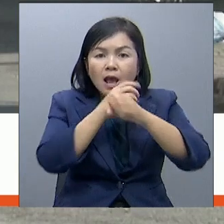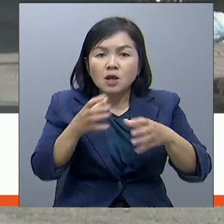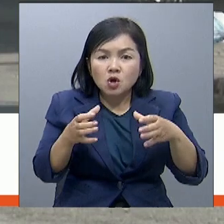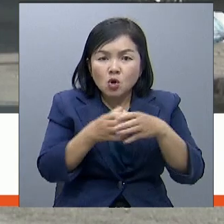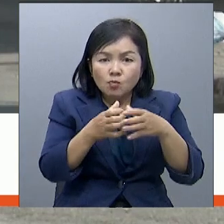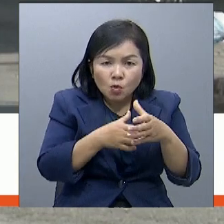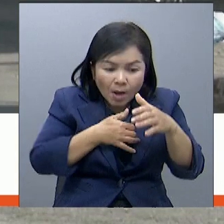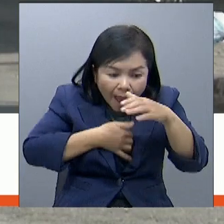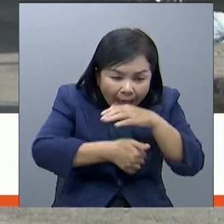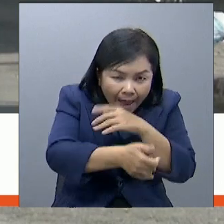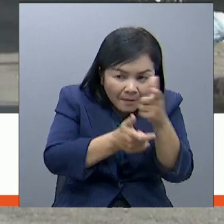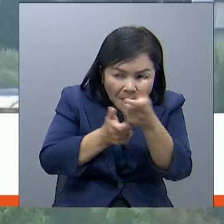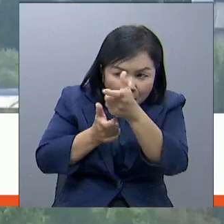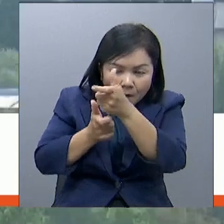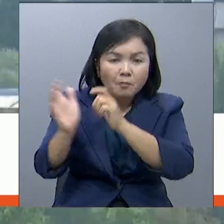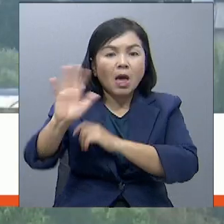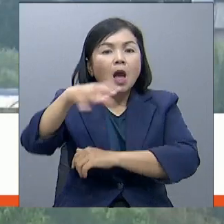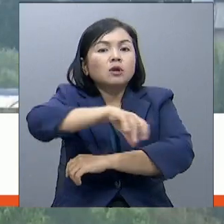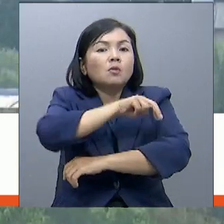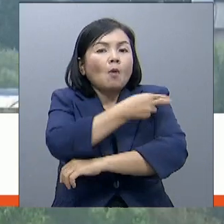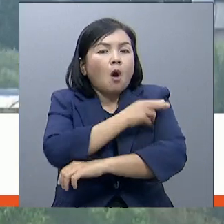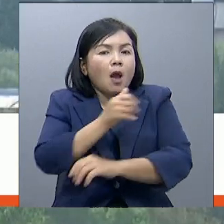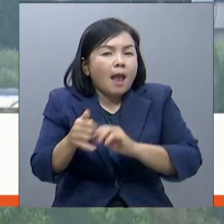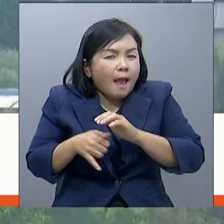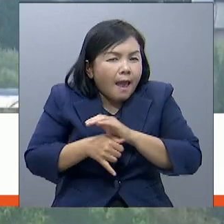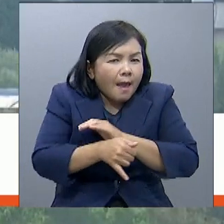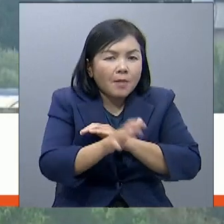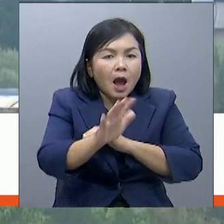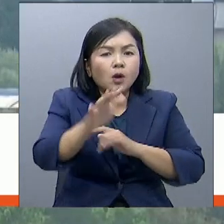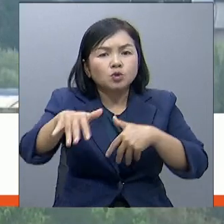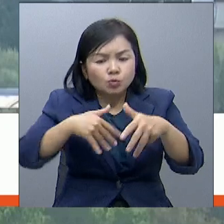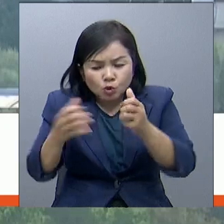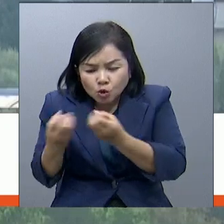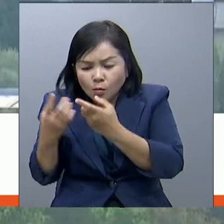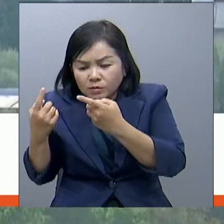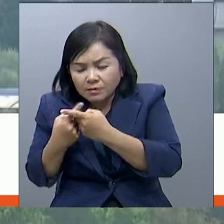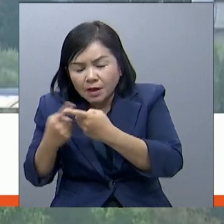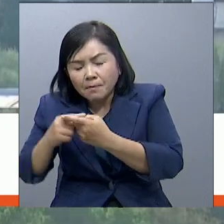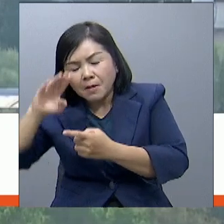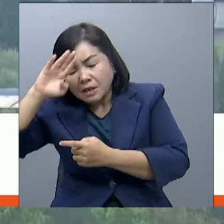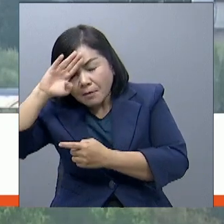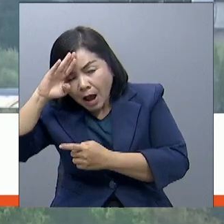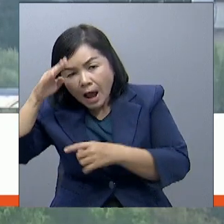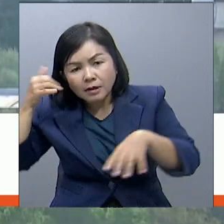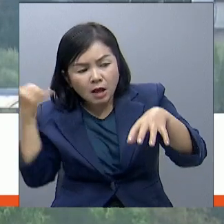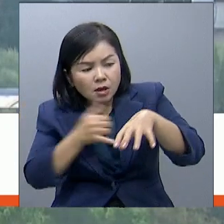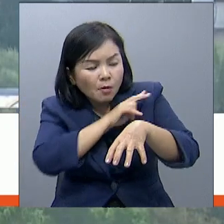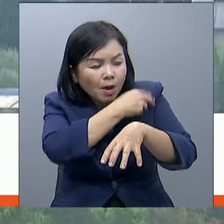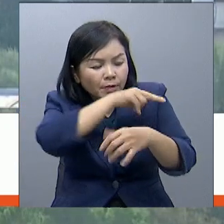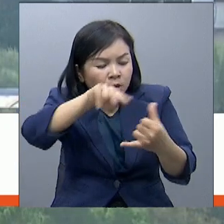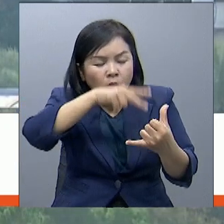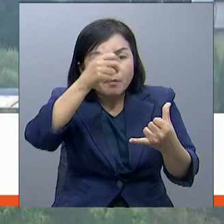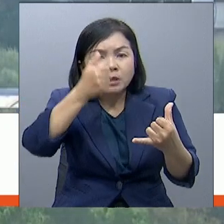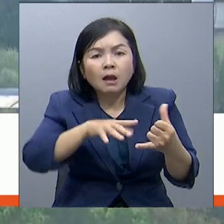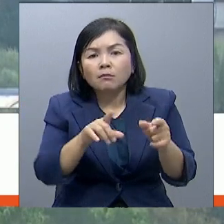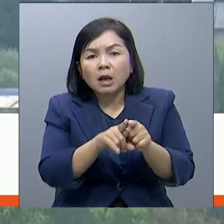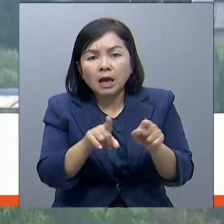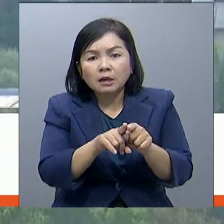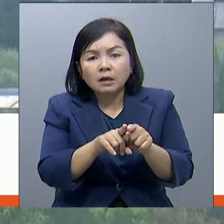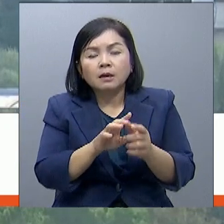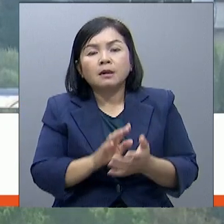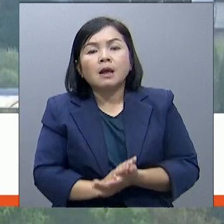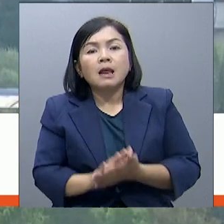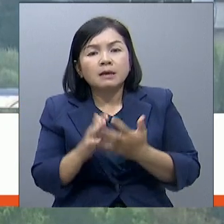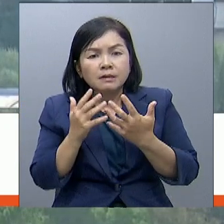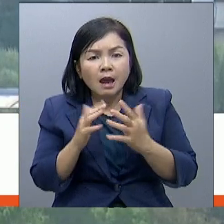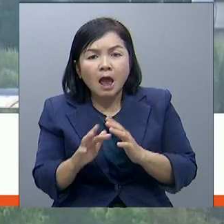อาวุธหนีเข้าไปกบดันในโรงพยาบาลแต่ก็ทำให้ประชาชนที่บาดเจ็บล้มป่วยเข้าไปรักษาไม่ได้เช่นเดียวกันค่ะแม้แต่